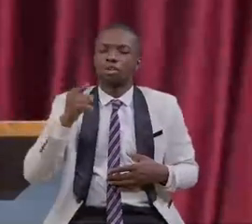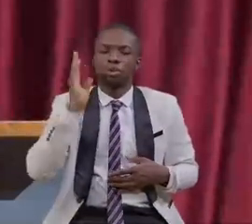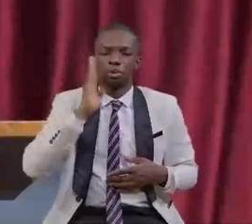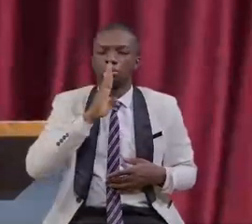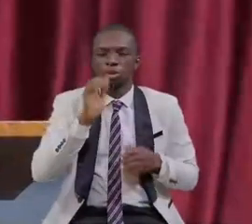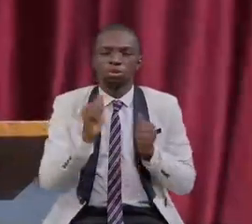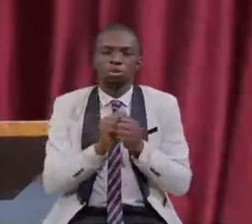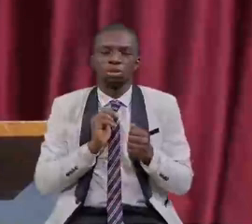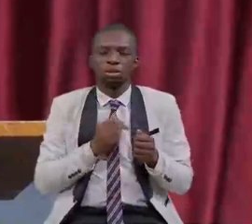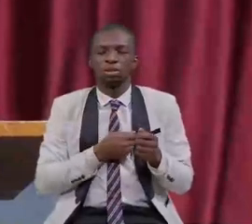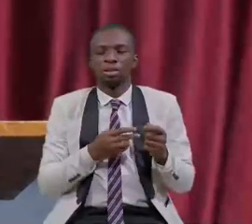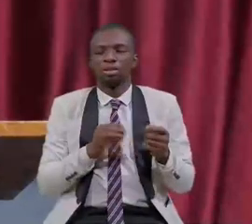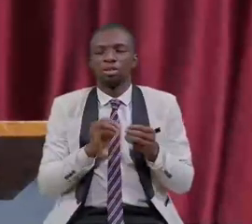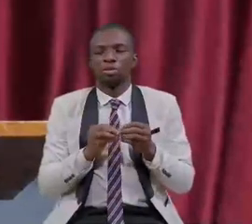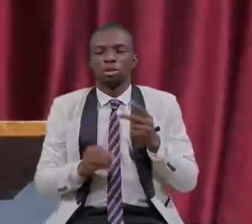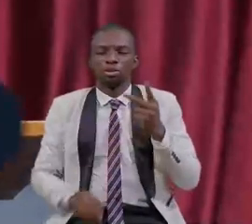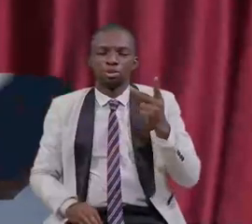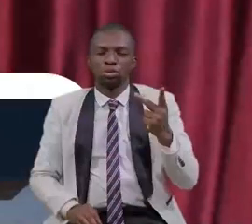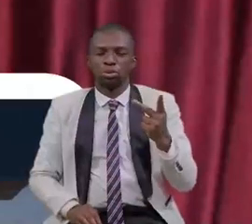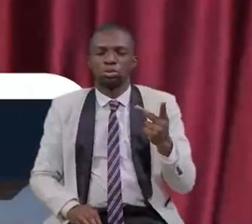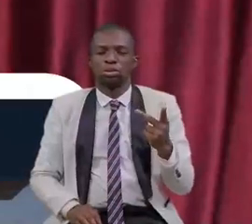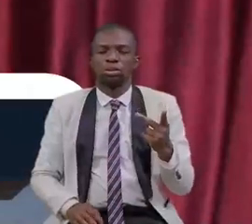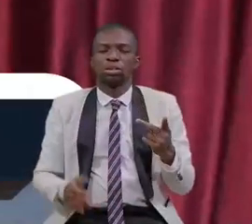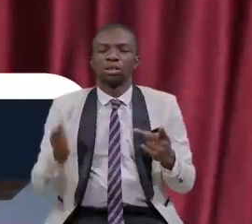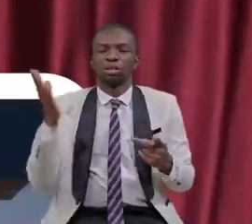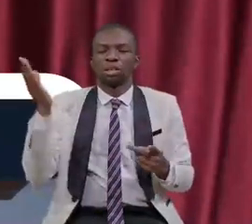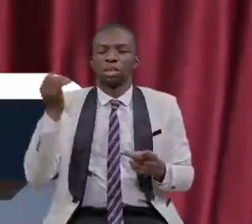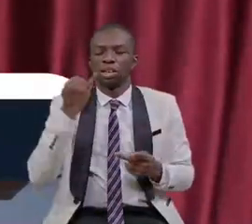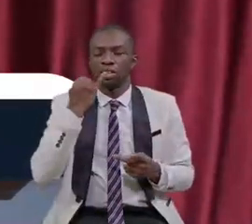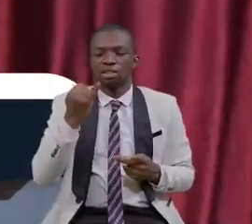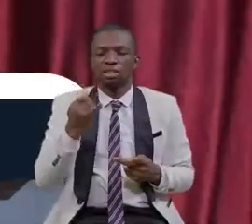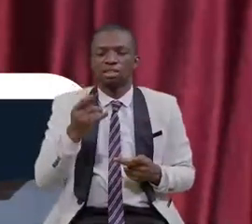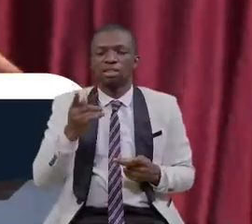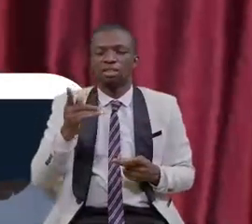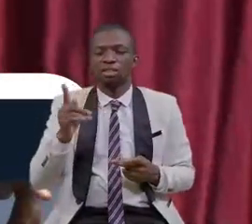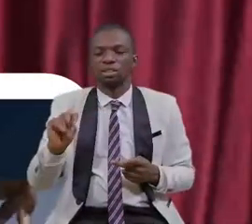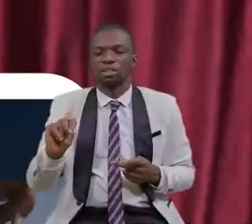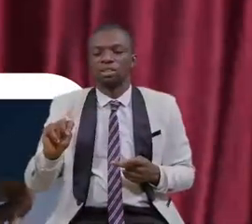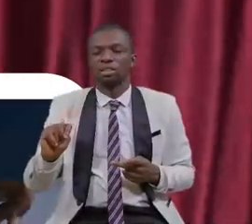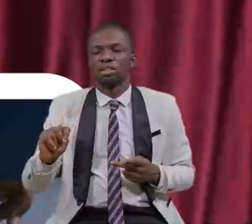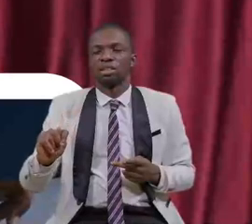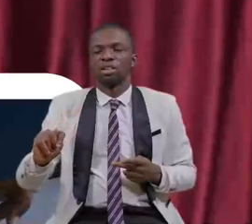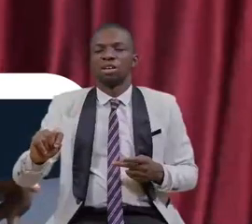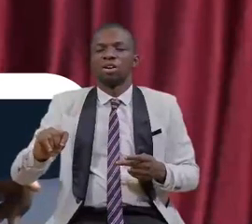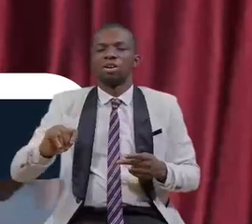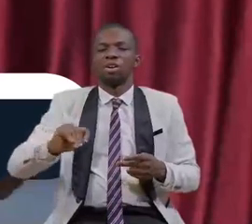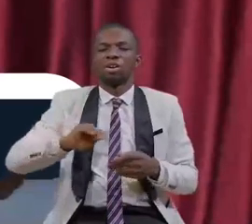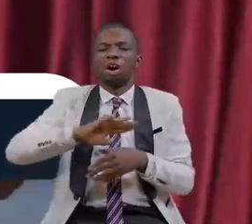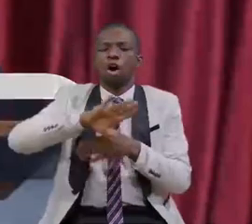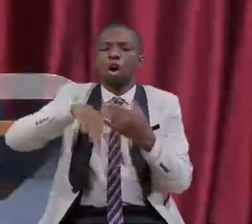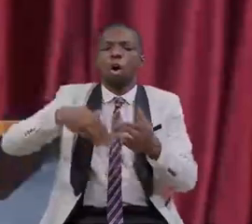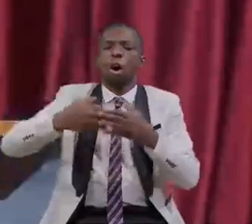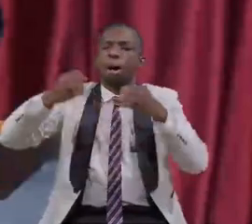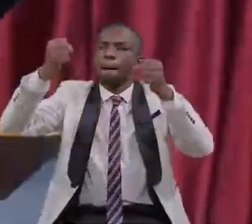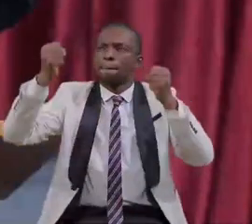Numéro 2. Il y a le potentat avec la